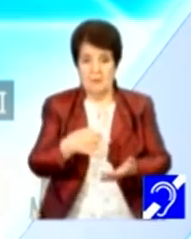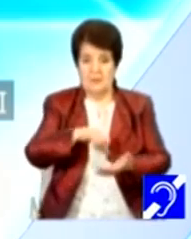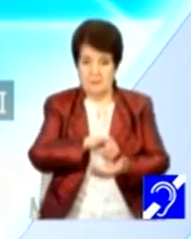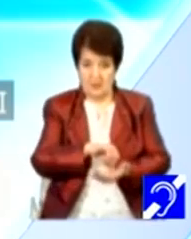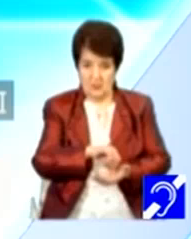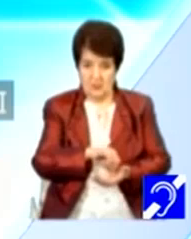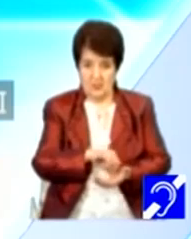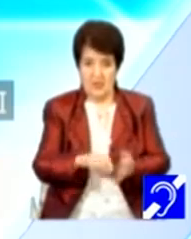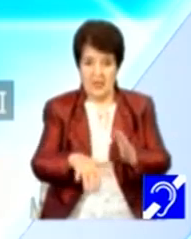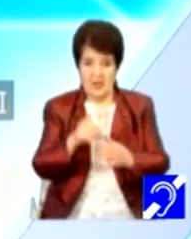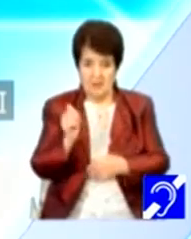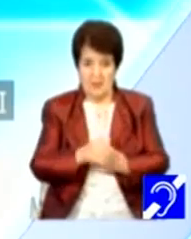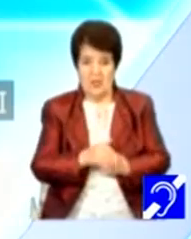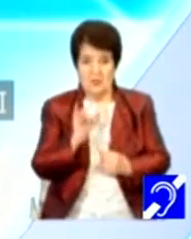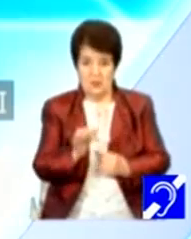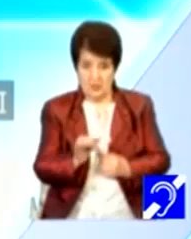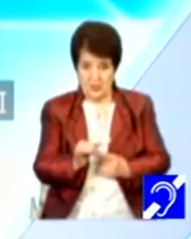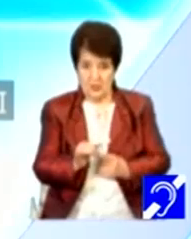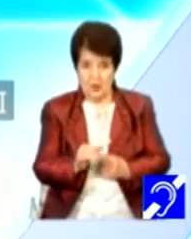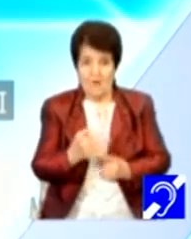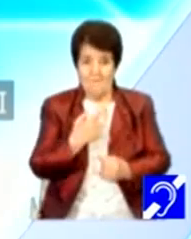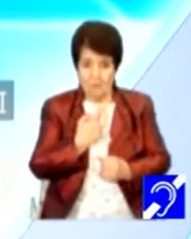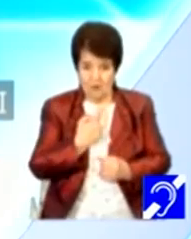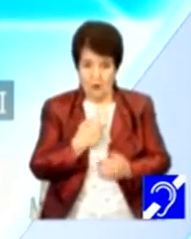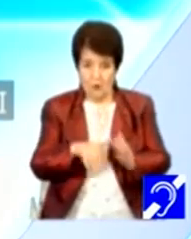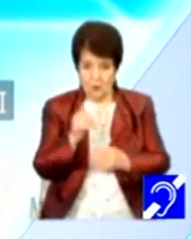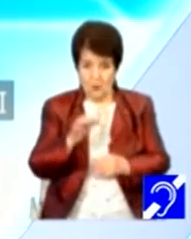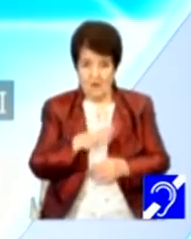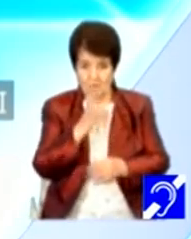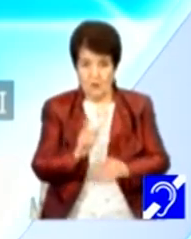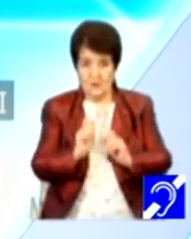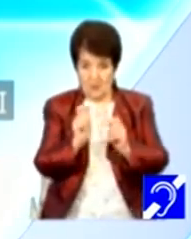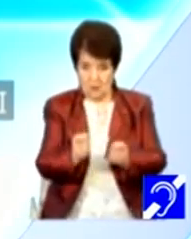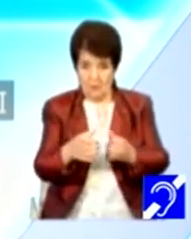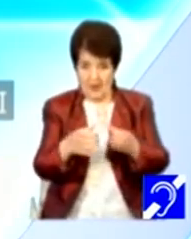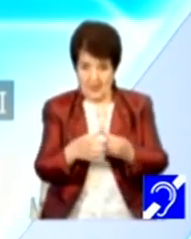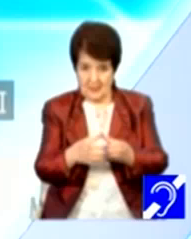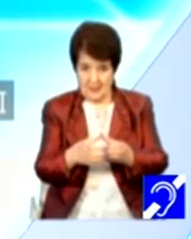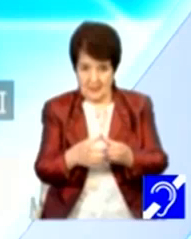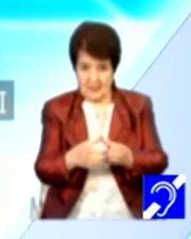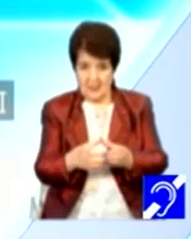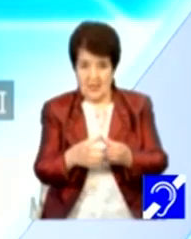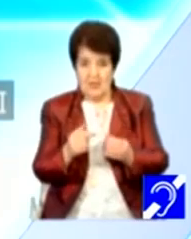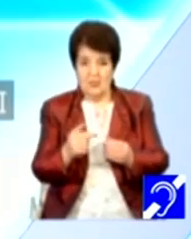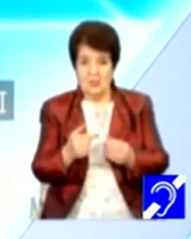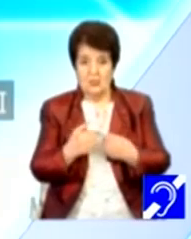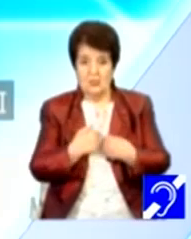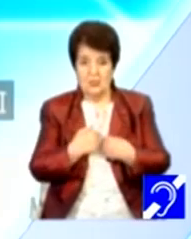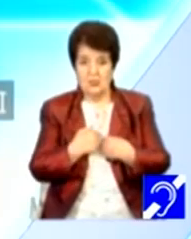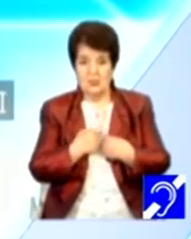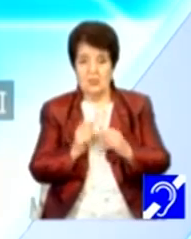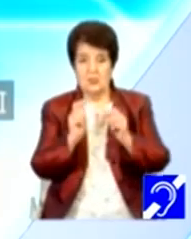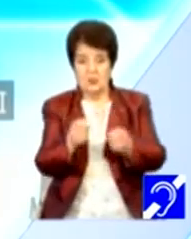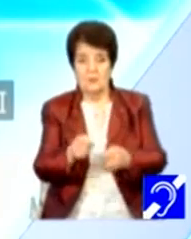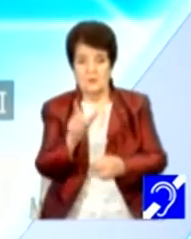la electorală și să asume, și votul, da, care a fost acordat unui partid este a partidului și este opțiunea